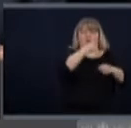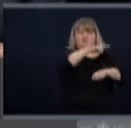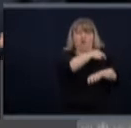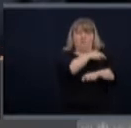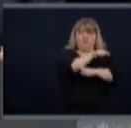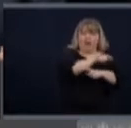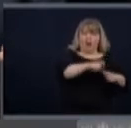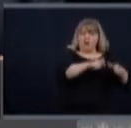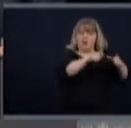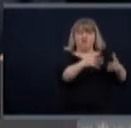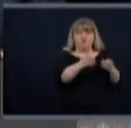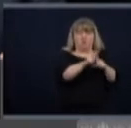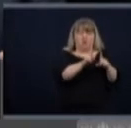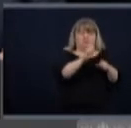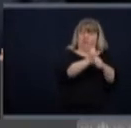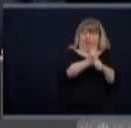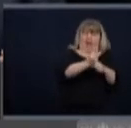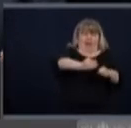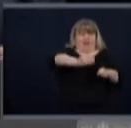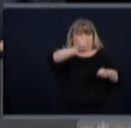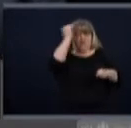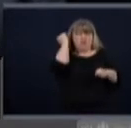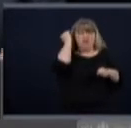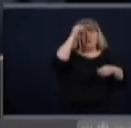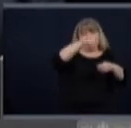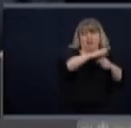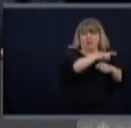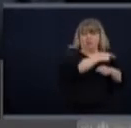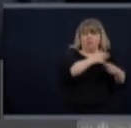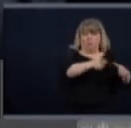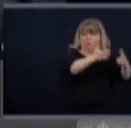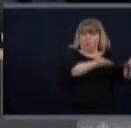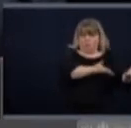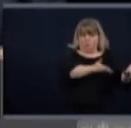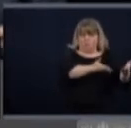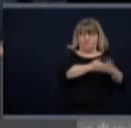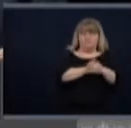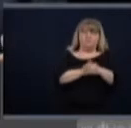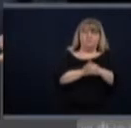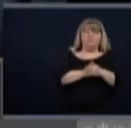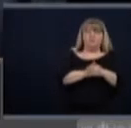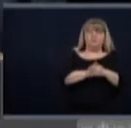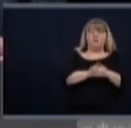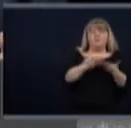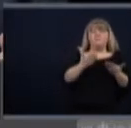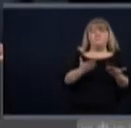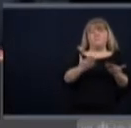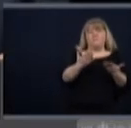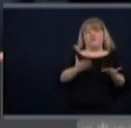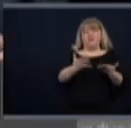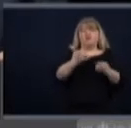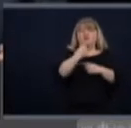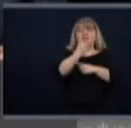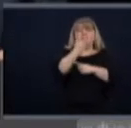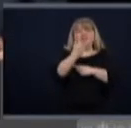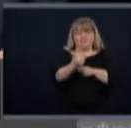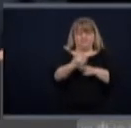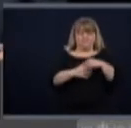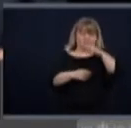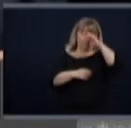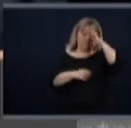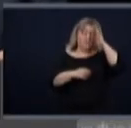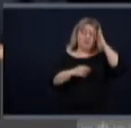de débordement dans nos hôpitaux. Je termine avec mes remerciements. Mes remerciements,